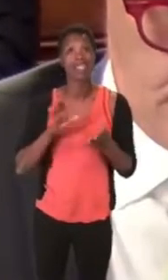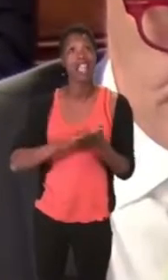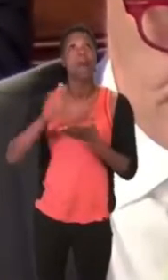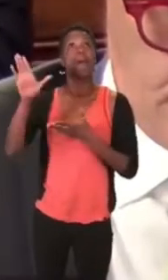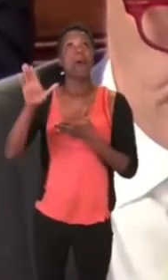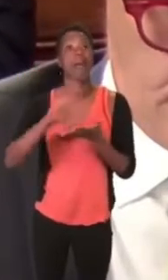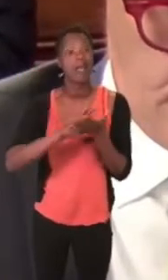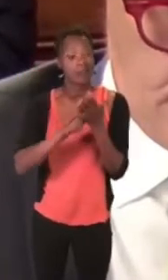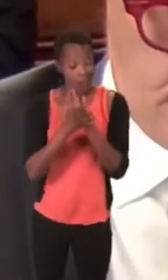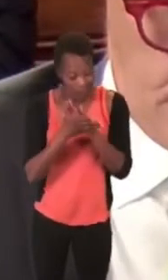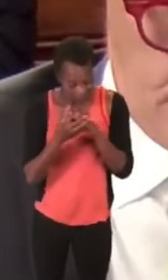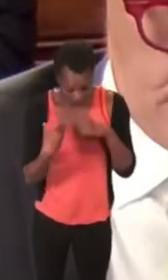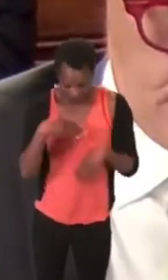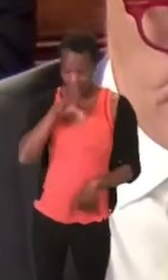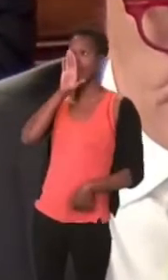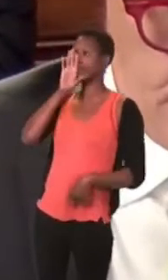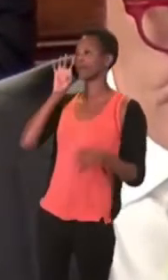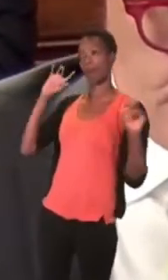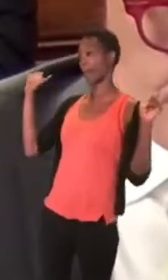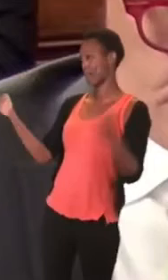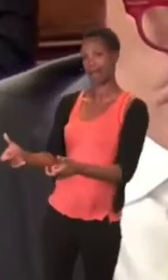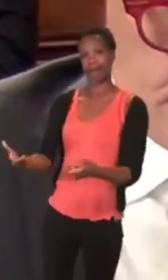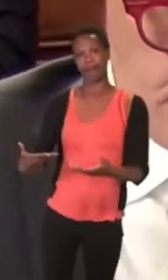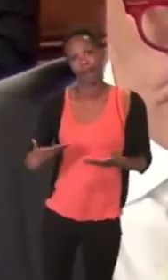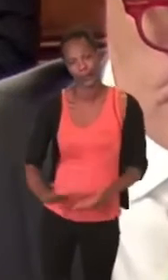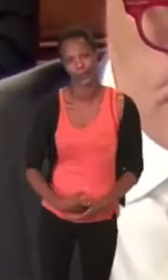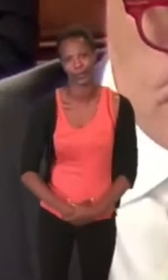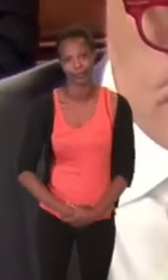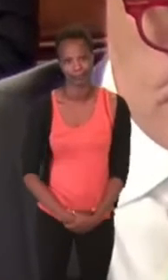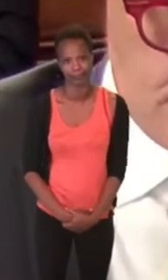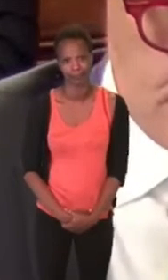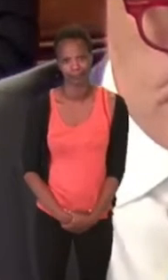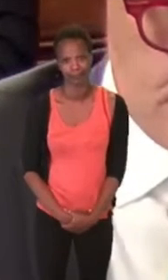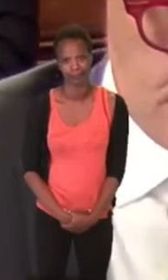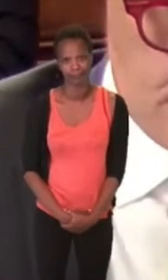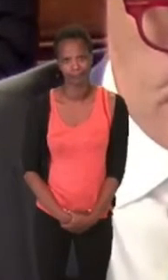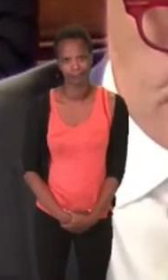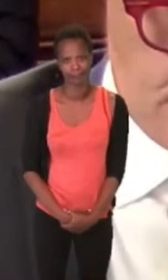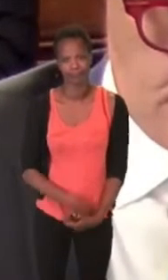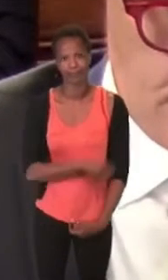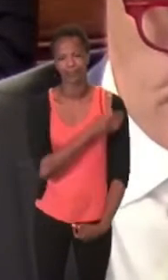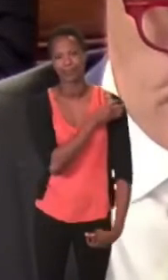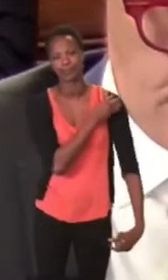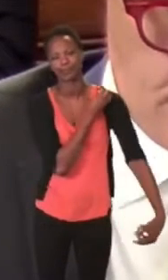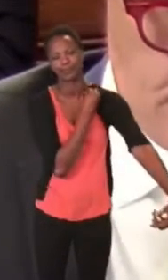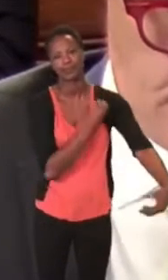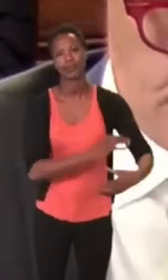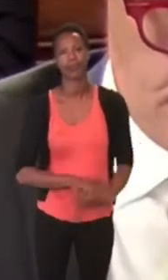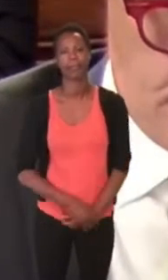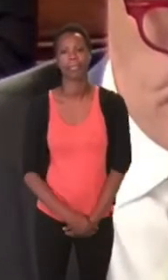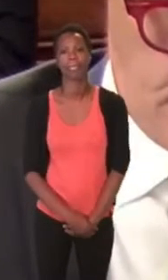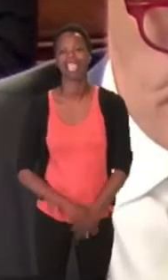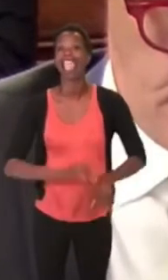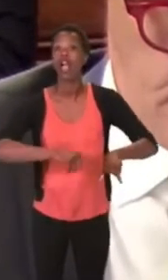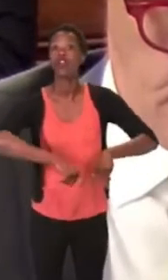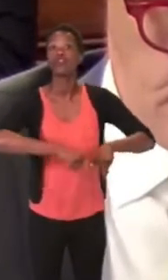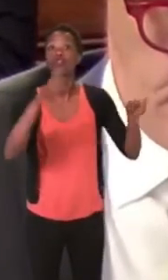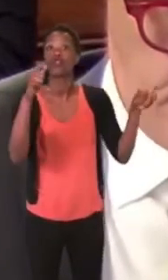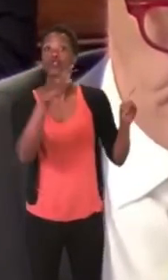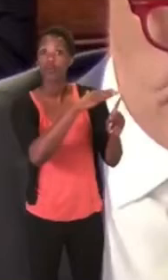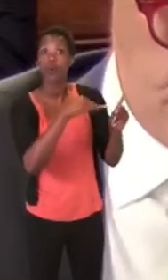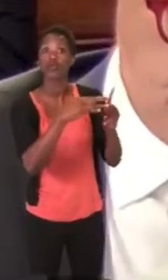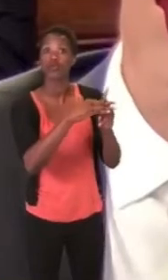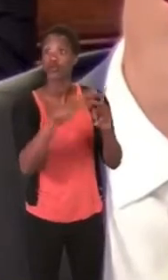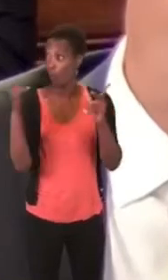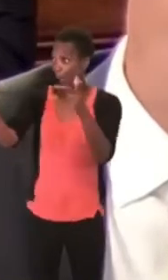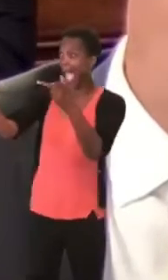qui se voient au grand jour aujourd'hui. Vous deviez annoncer 1500 logements sociaux par an. Nous en sommes loin.